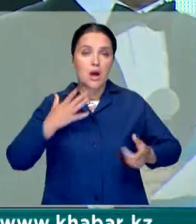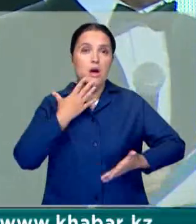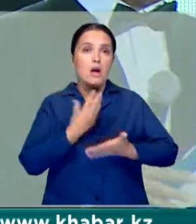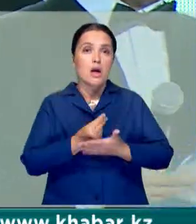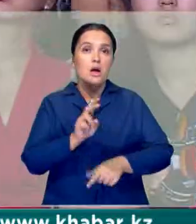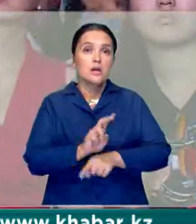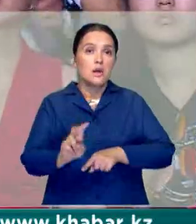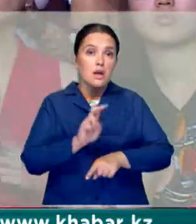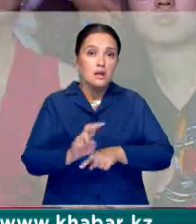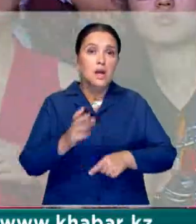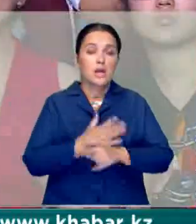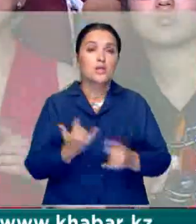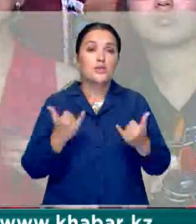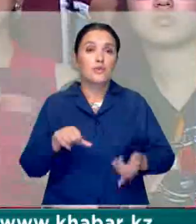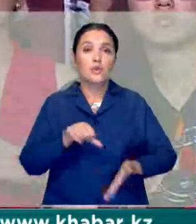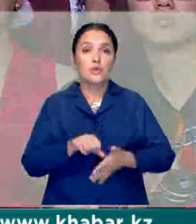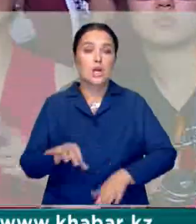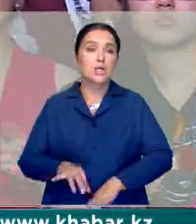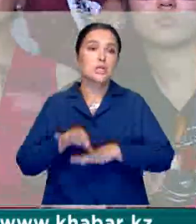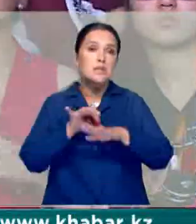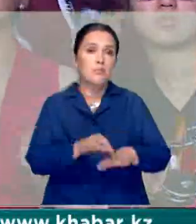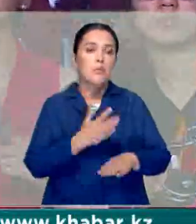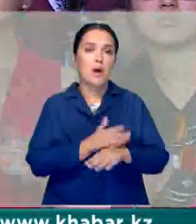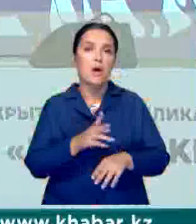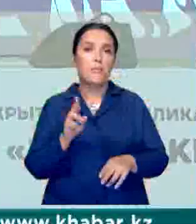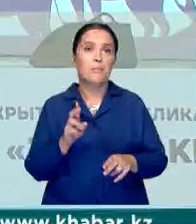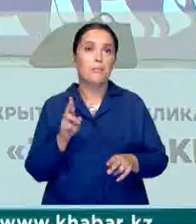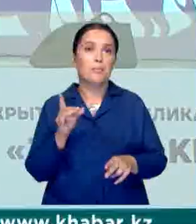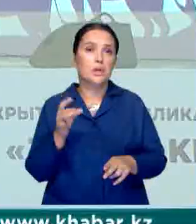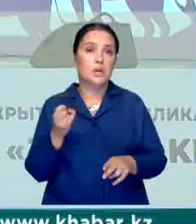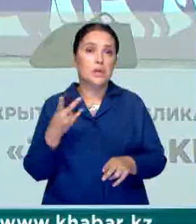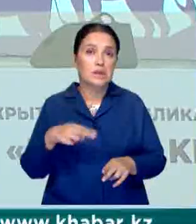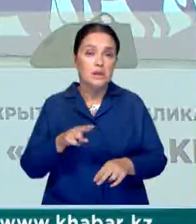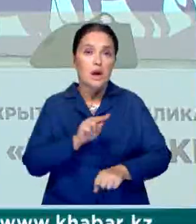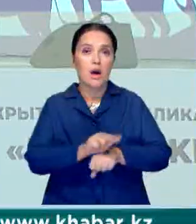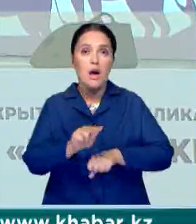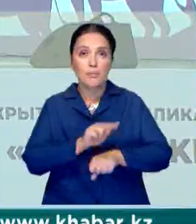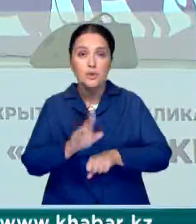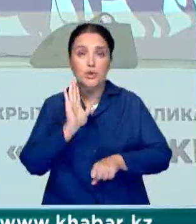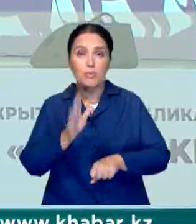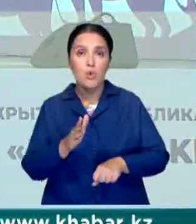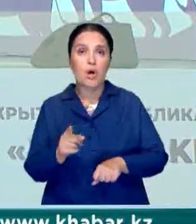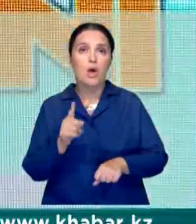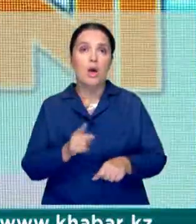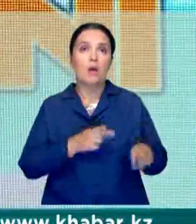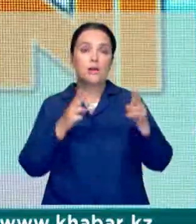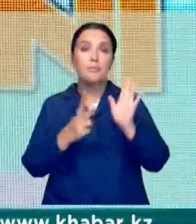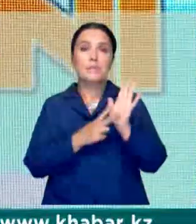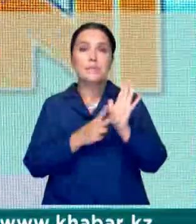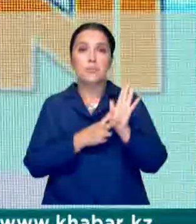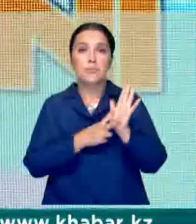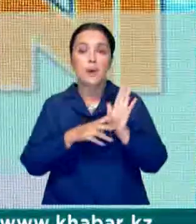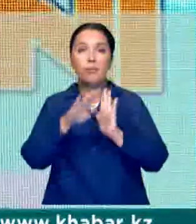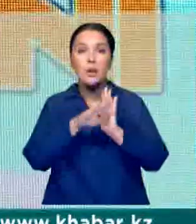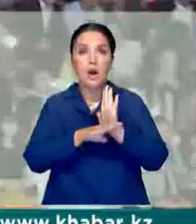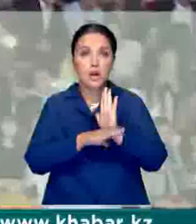эстрады, кумиры нового поколения. Сегодня участники в сопровождении бренд-амбассадоров отправятся по 7 направлениям страны для